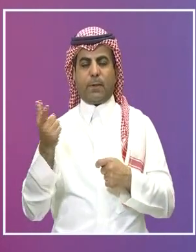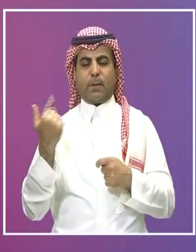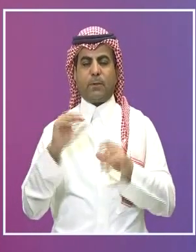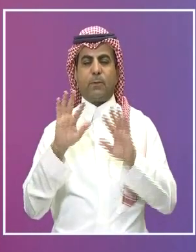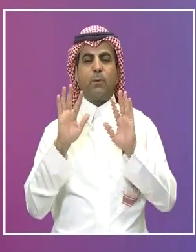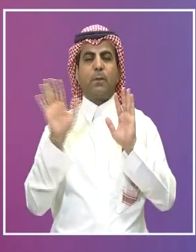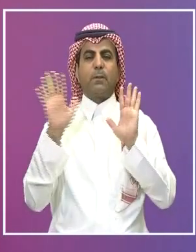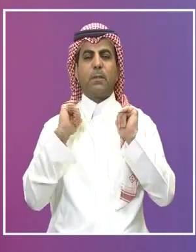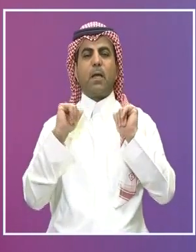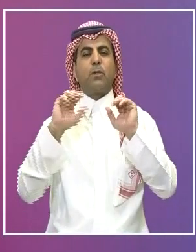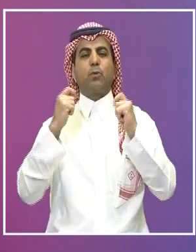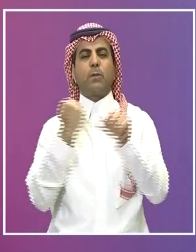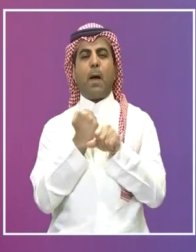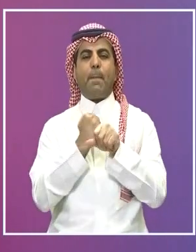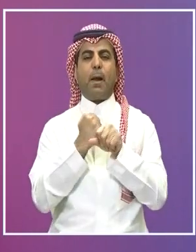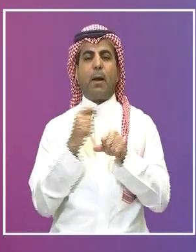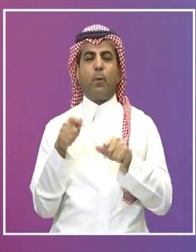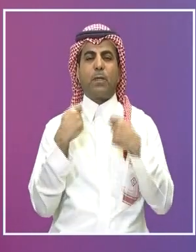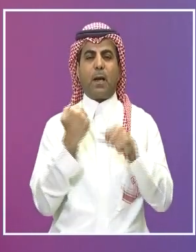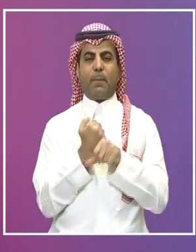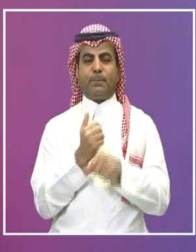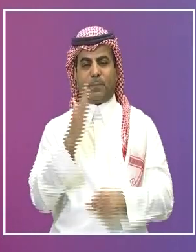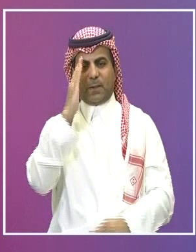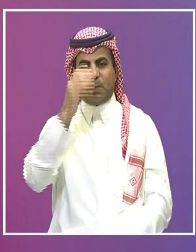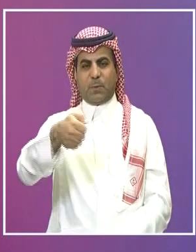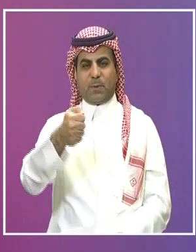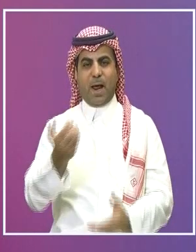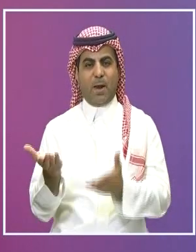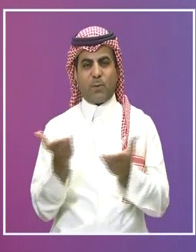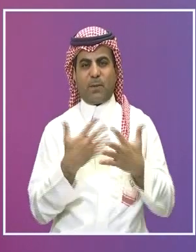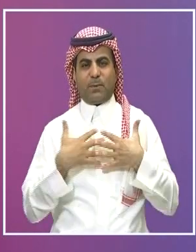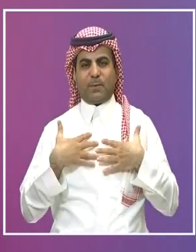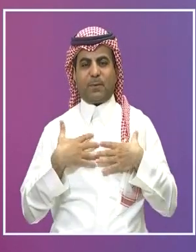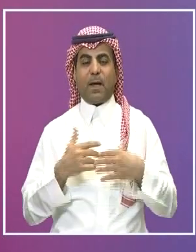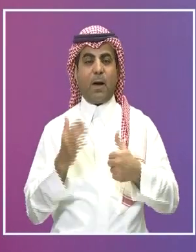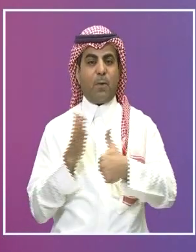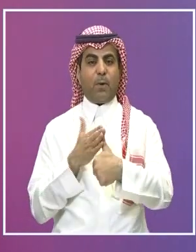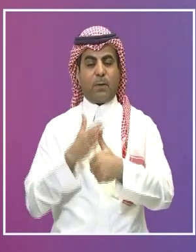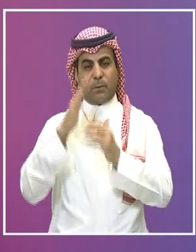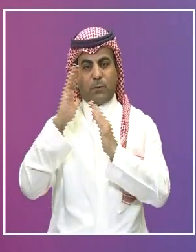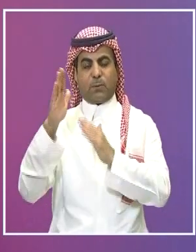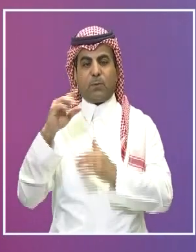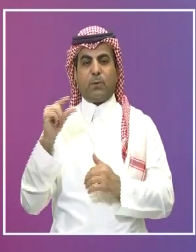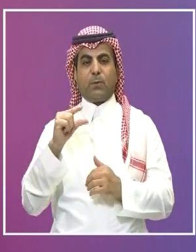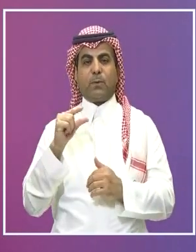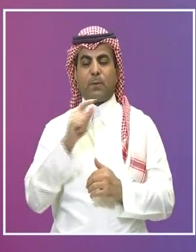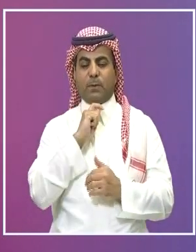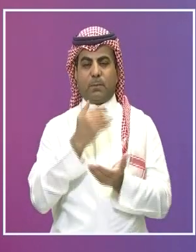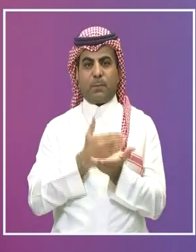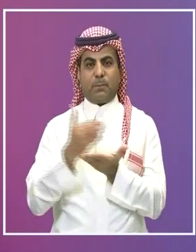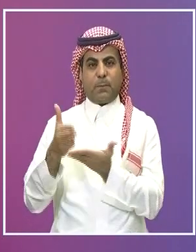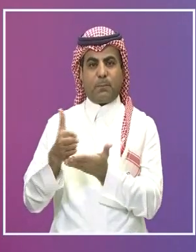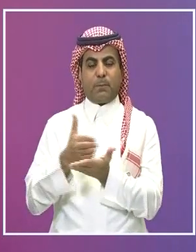فليتفضل. السلام عليكم ورحمة الله وبركاته، أهلا وسهلا بالجميع. أولا نشكر الدكتور عبدالعال على هذه الكلمات